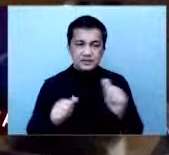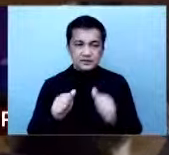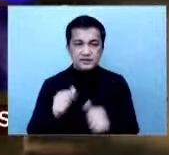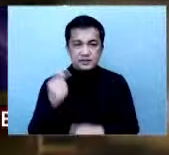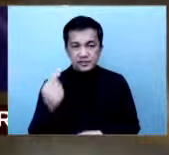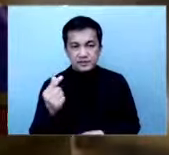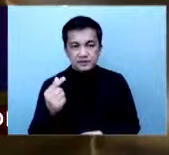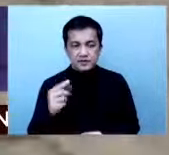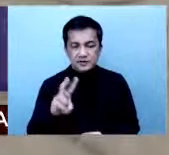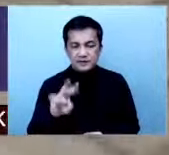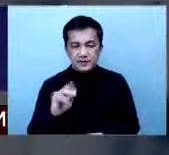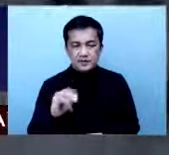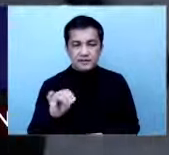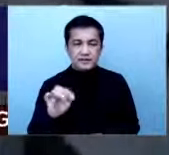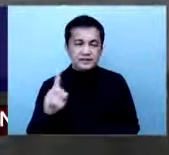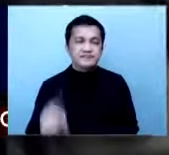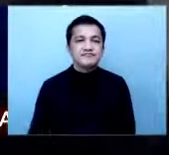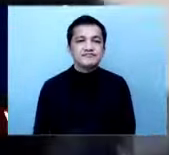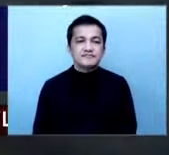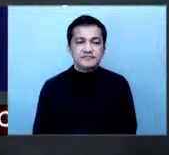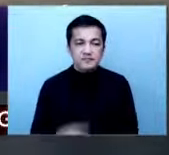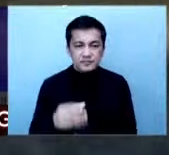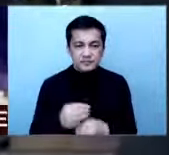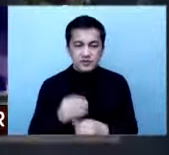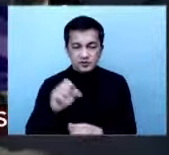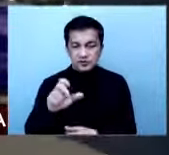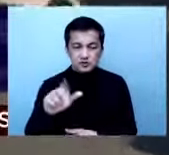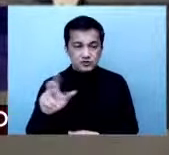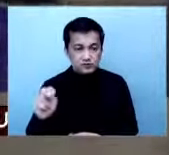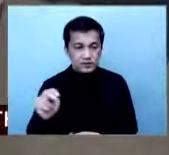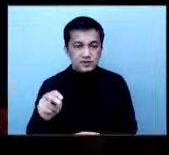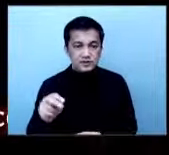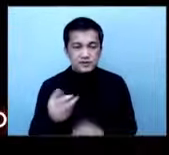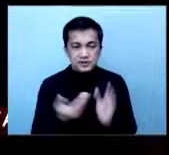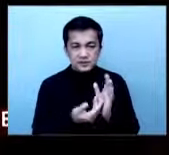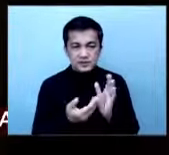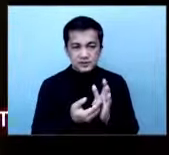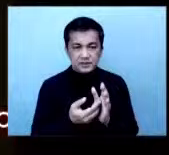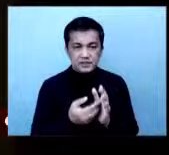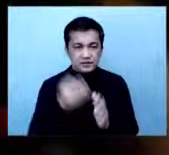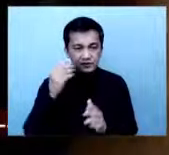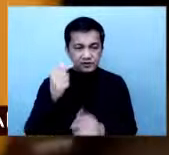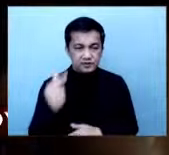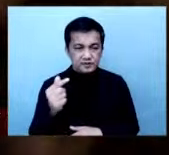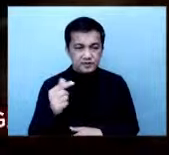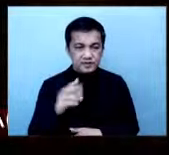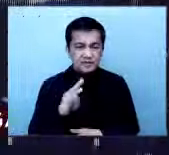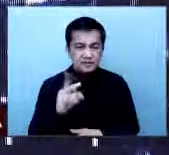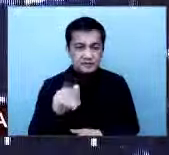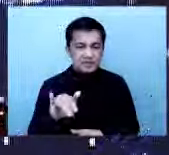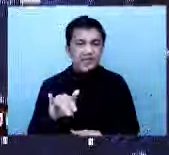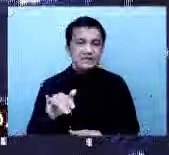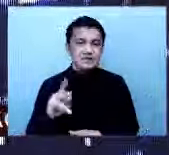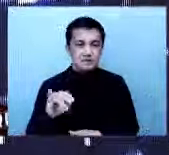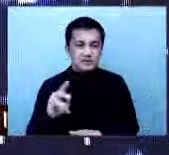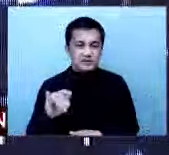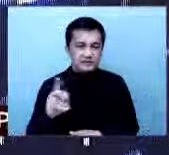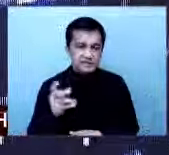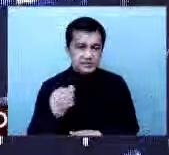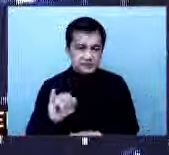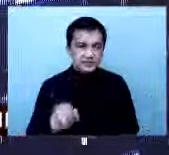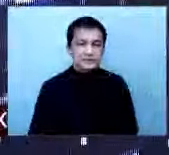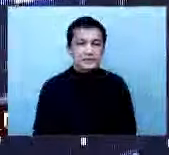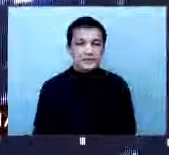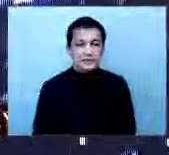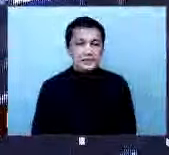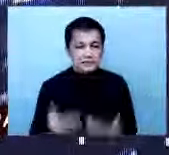vagabond bukod k sungi bid rin dito si Korean Superstar b suzi yan muna